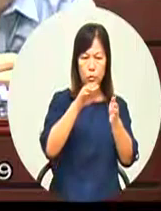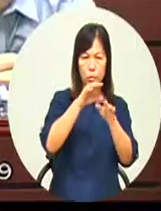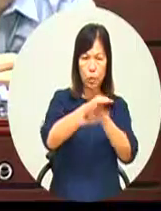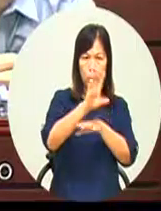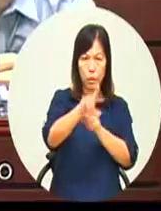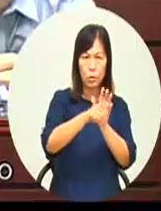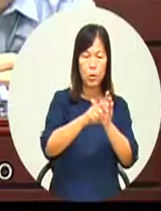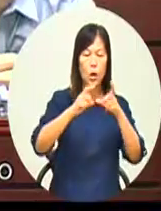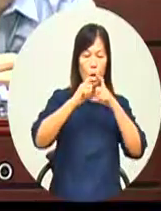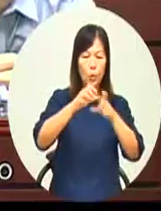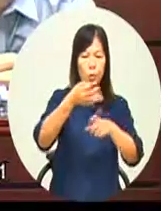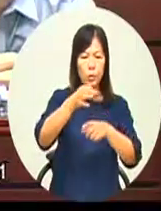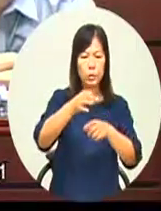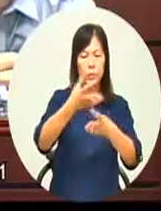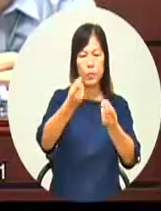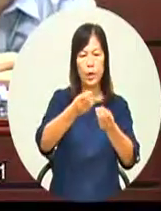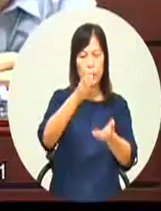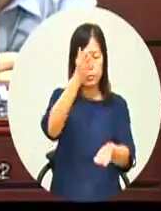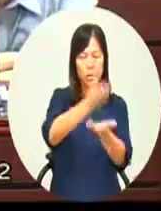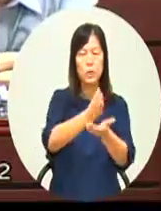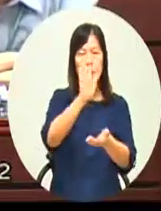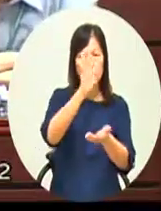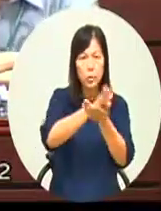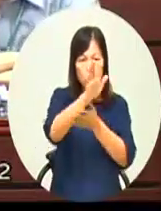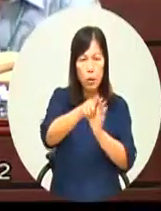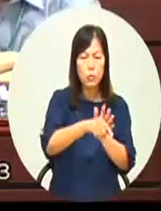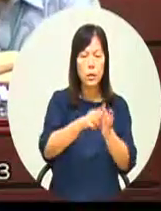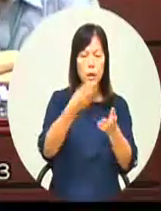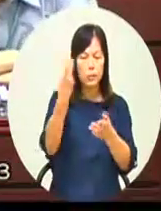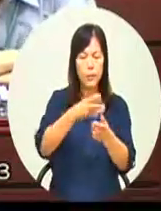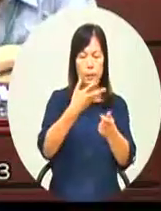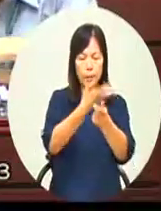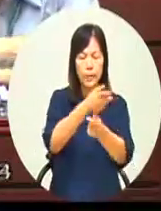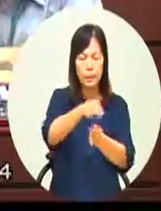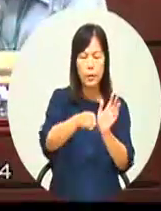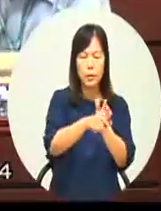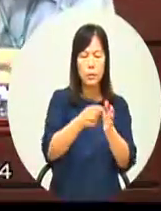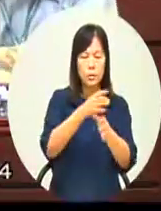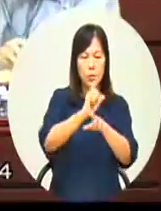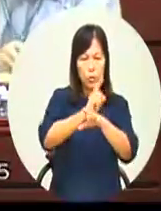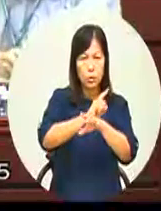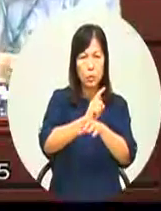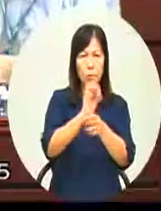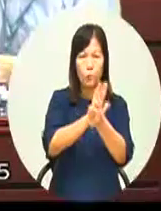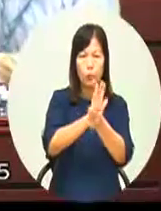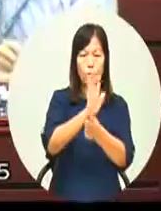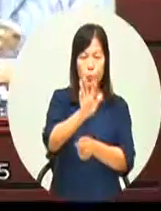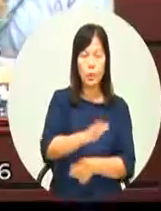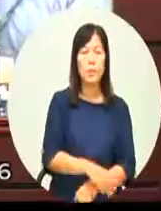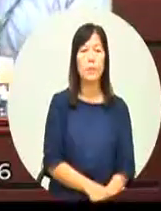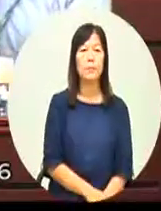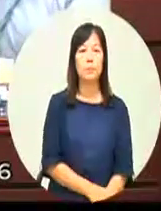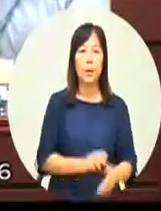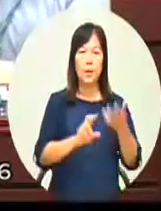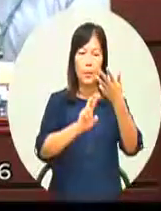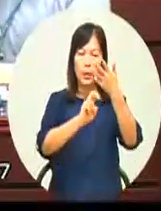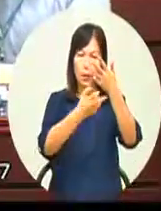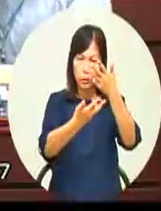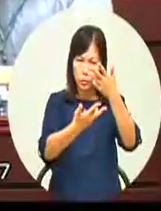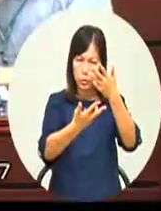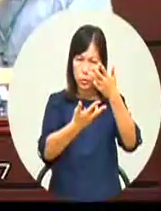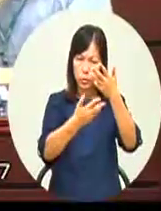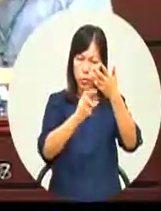为没有回馈金停掉，因此我们才提供这种弹性的计程车。那8月29号开始